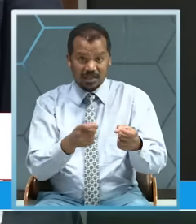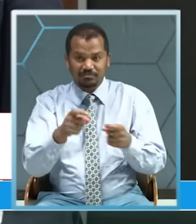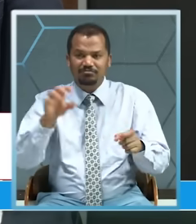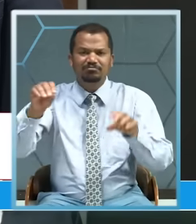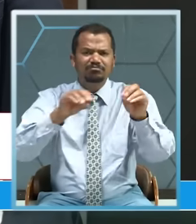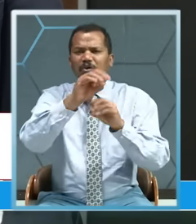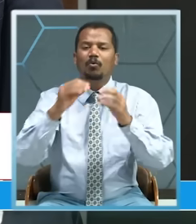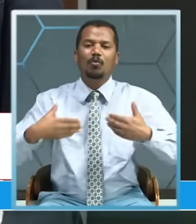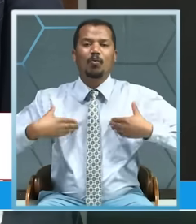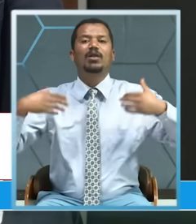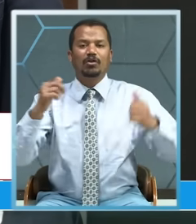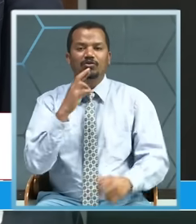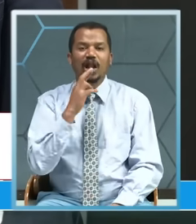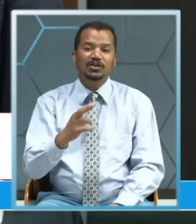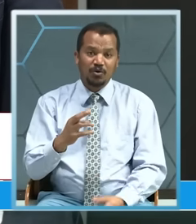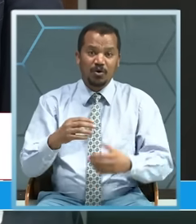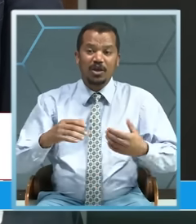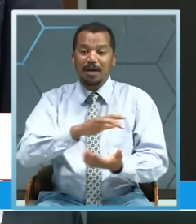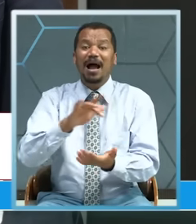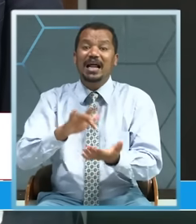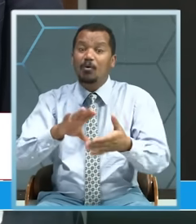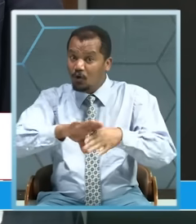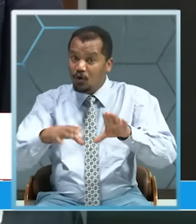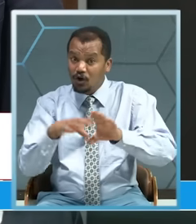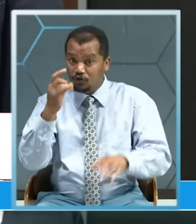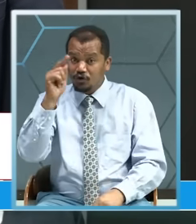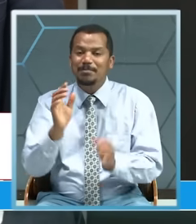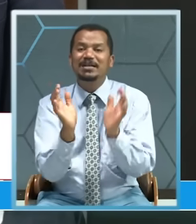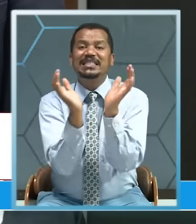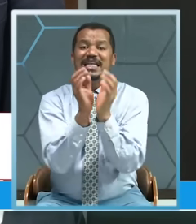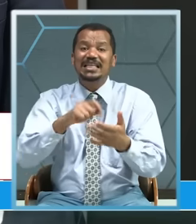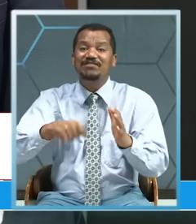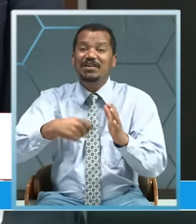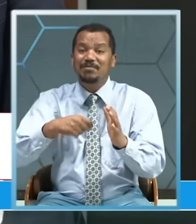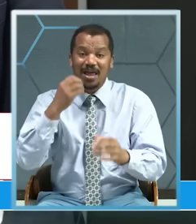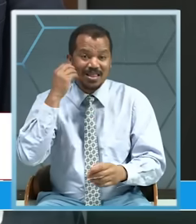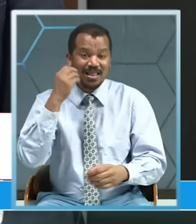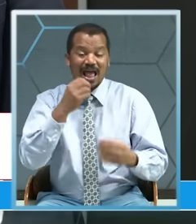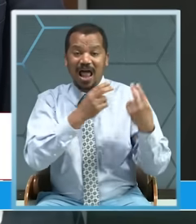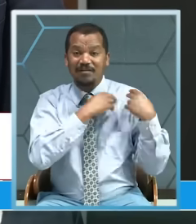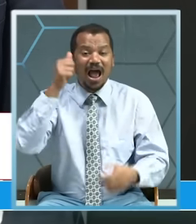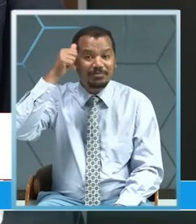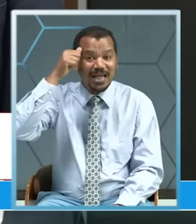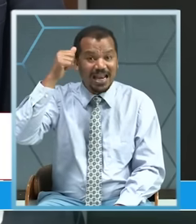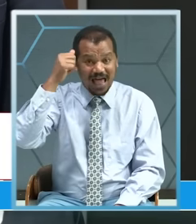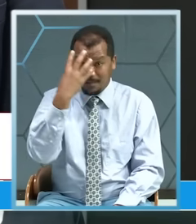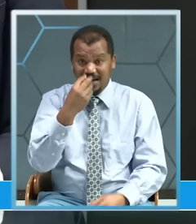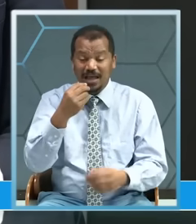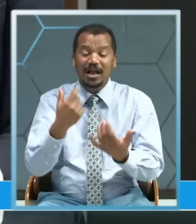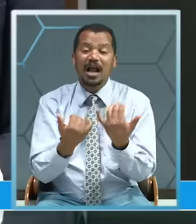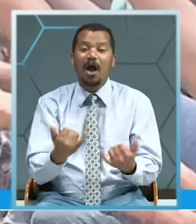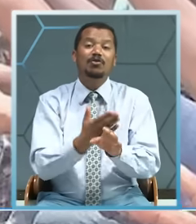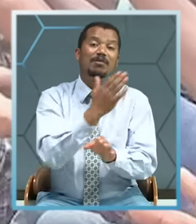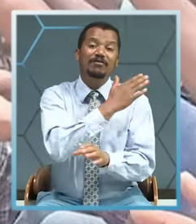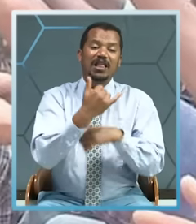ከተማ አስተዳደሮች የተውጣጡ ወጣቶች ናቸው። የማዕከላዊ ጎንደር ዞን ብልጽግና ጽህፈት ቤት ኃላፊ አቶ አምሳል አማረ ዞኑ